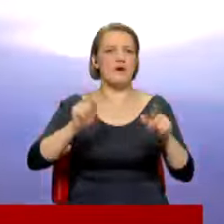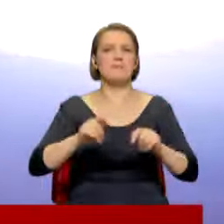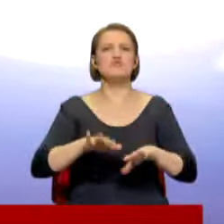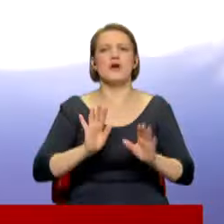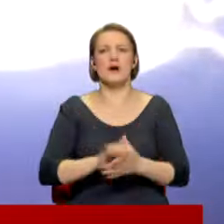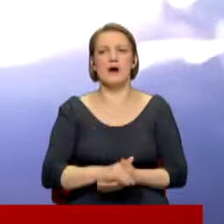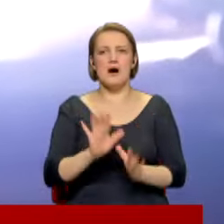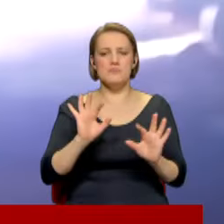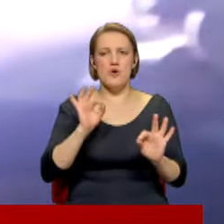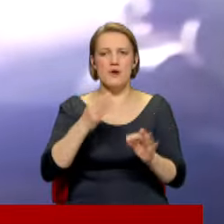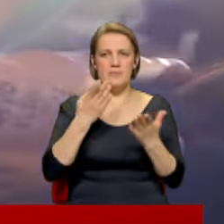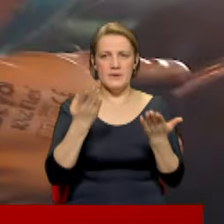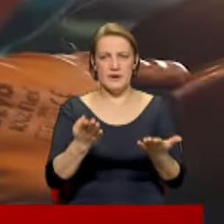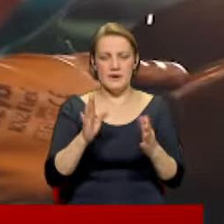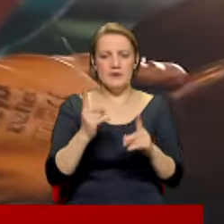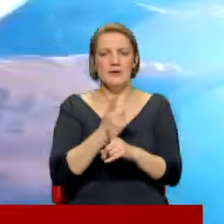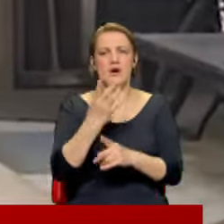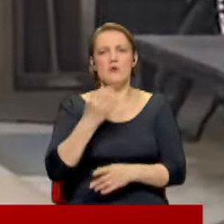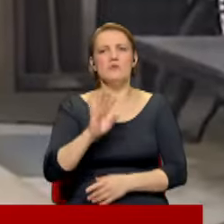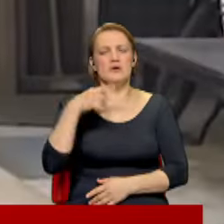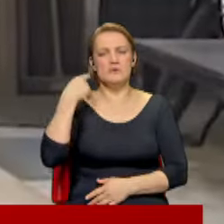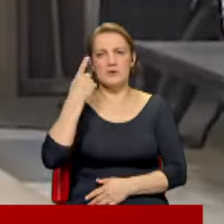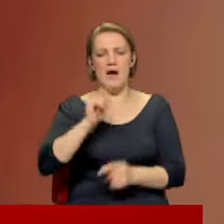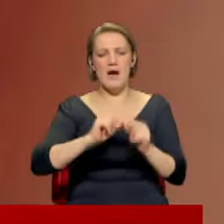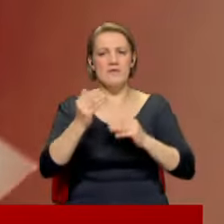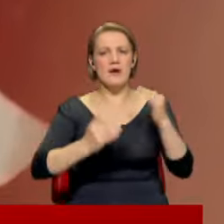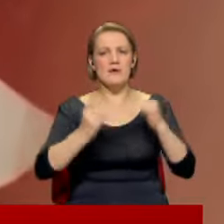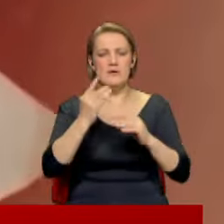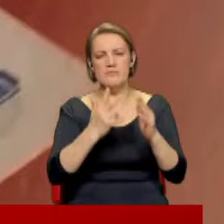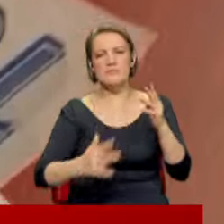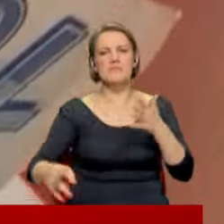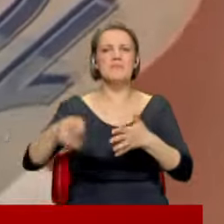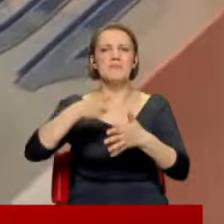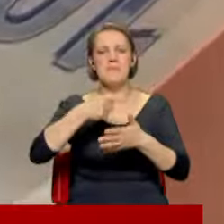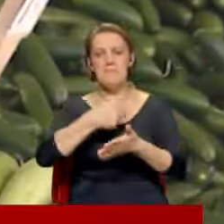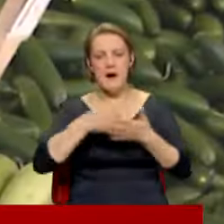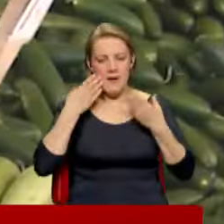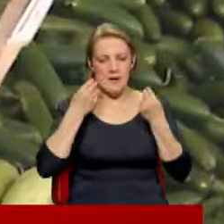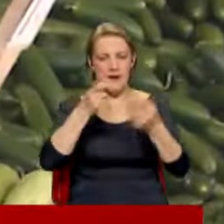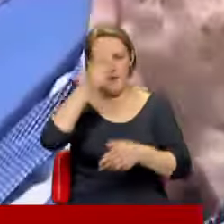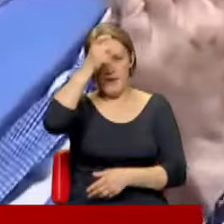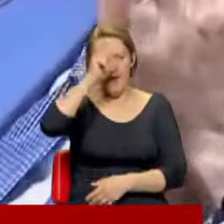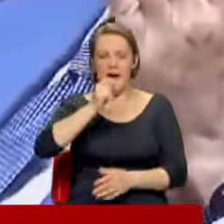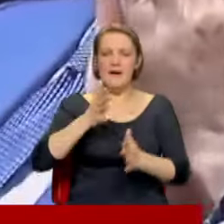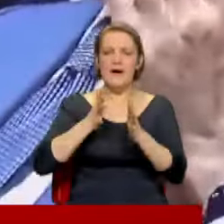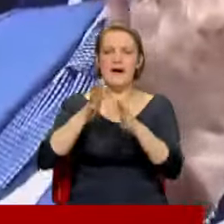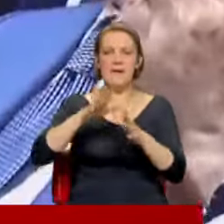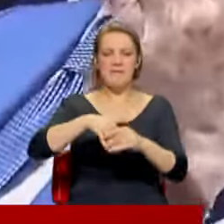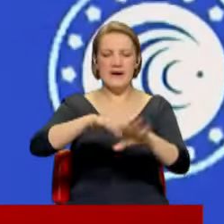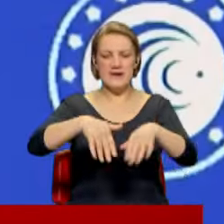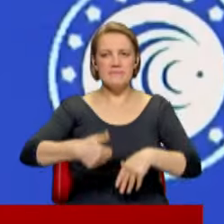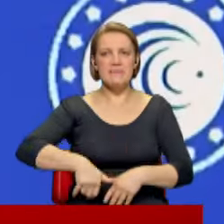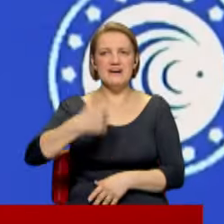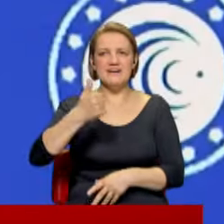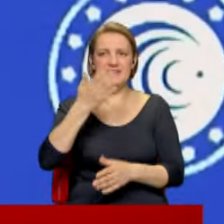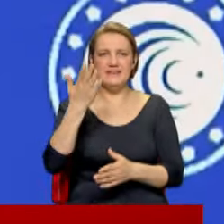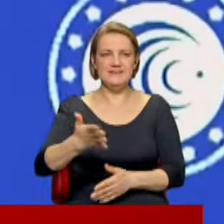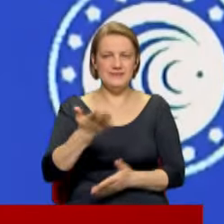yapamayacak? Böyle bir artış olmayacak diye düşünüyorum. Enflasyon zirveyi gördü, maaşlar eridi. Türkiye İhracatçılar Meclisi Başkanı